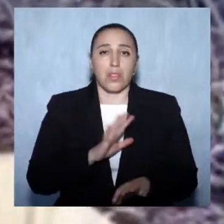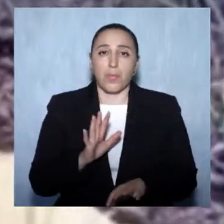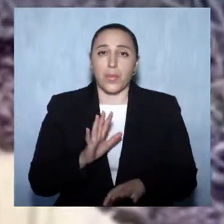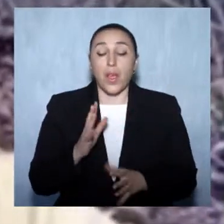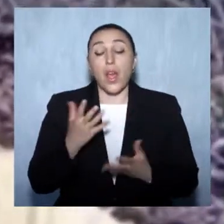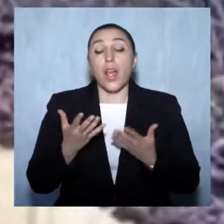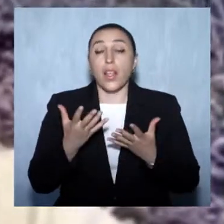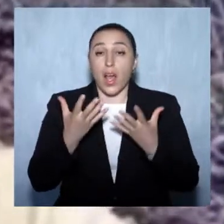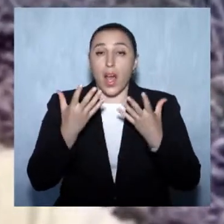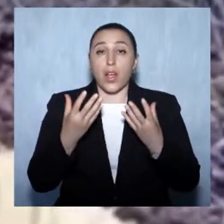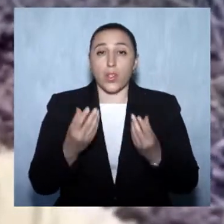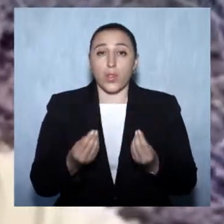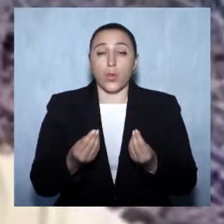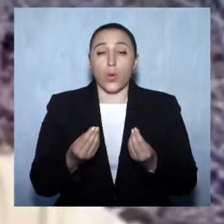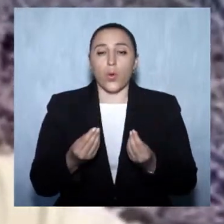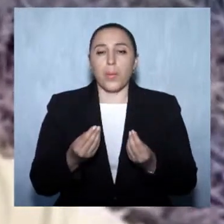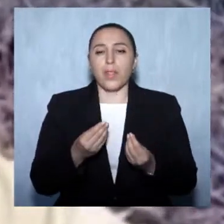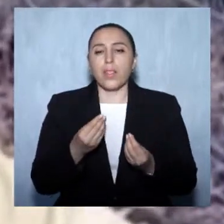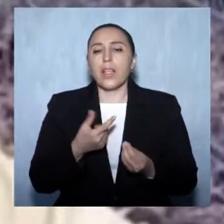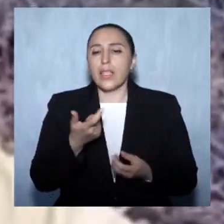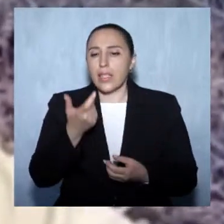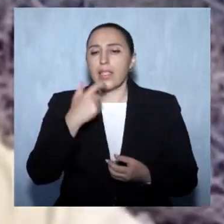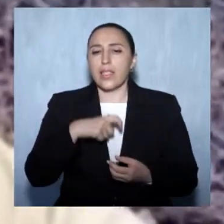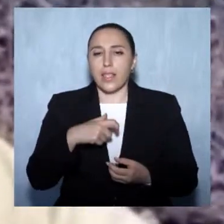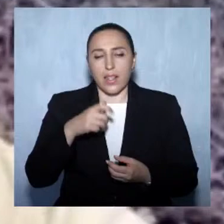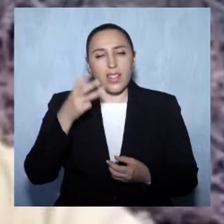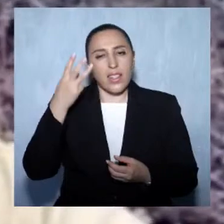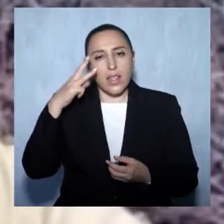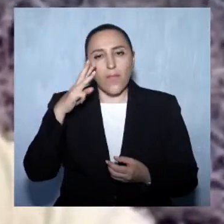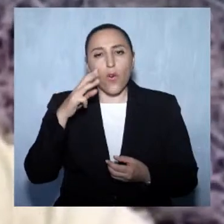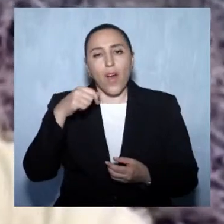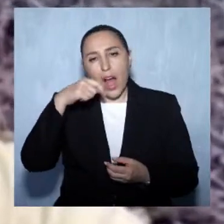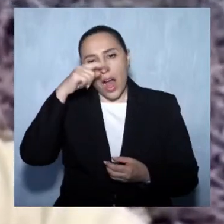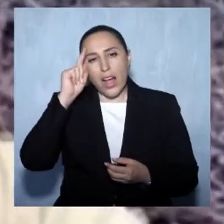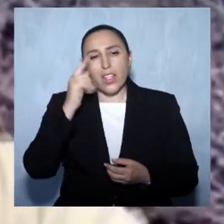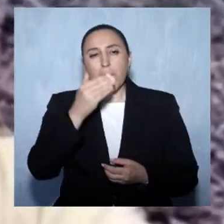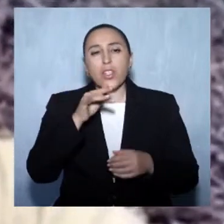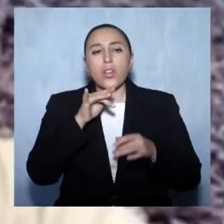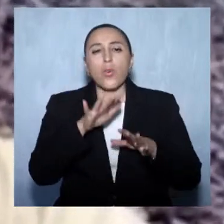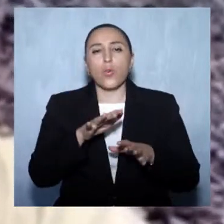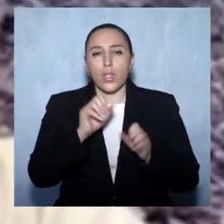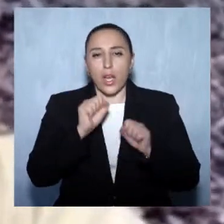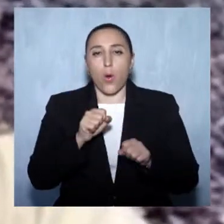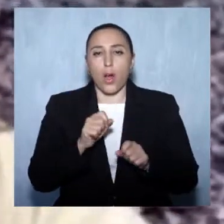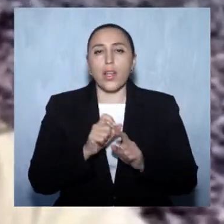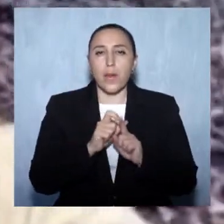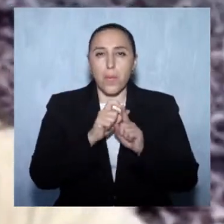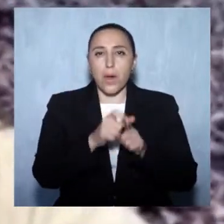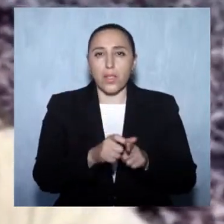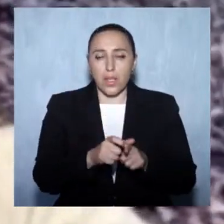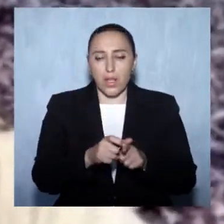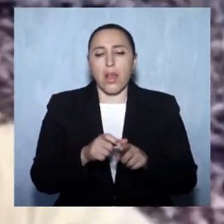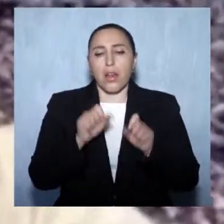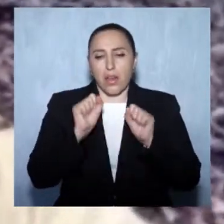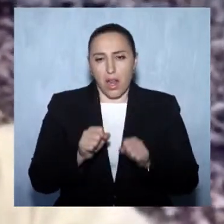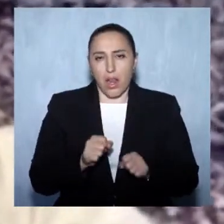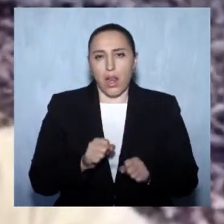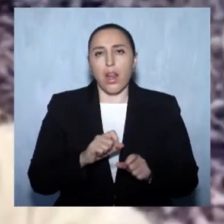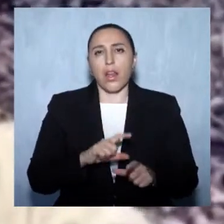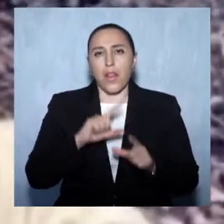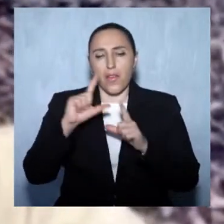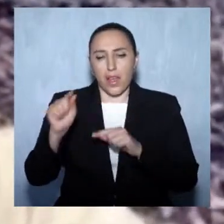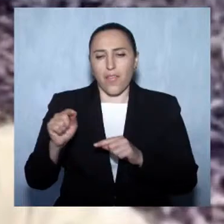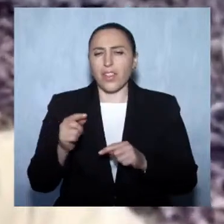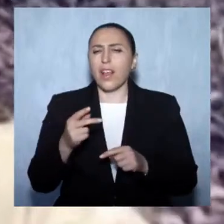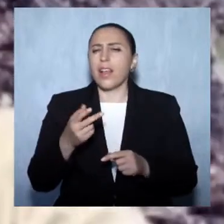այսօր կարողանայինք պատշաճ պատասխան տալ ադրբեջանական քայլերին, ապա կարելի էր գնալ եւ կարելի էր